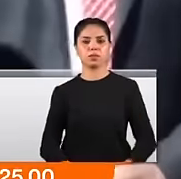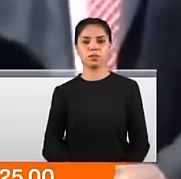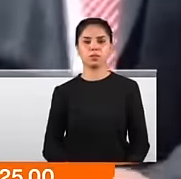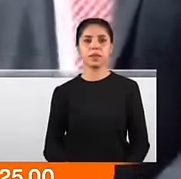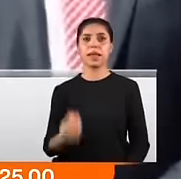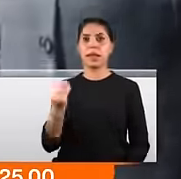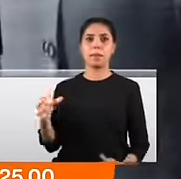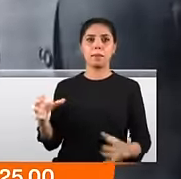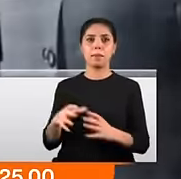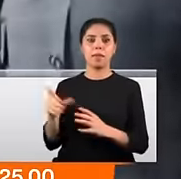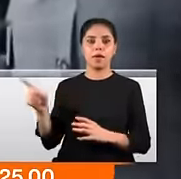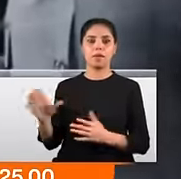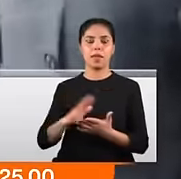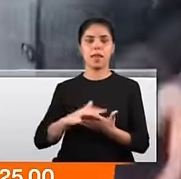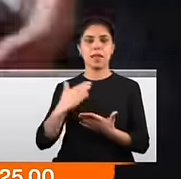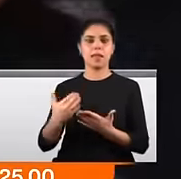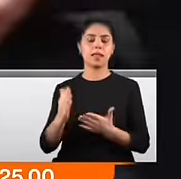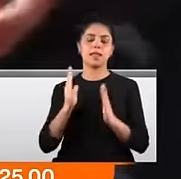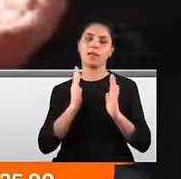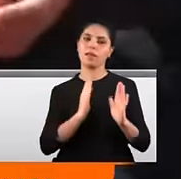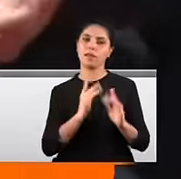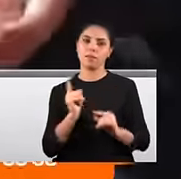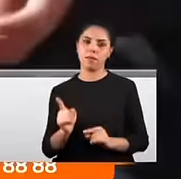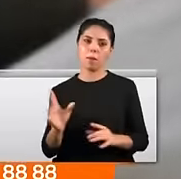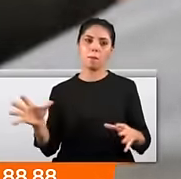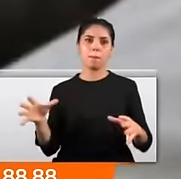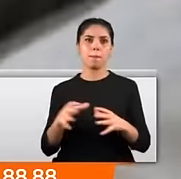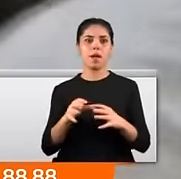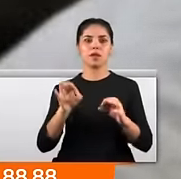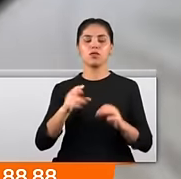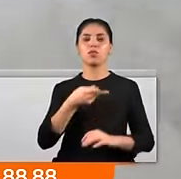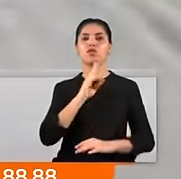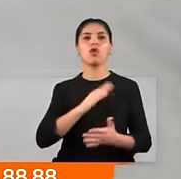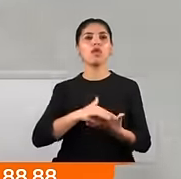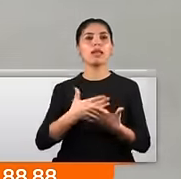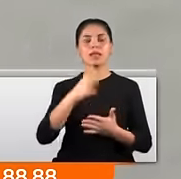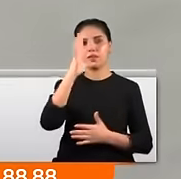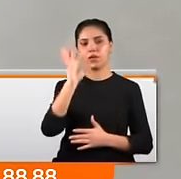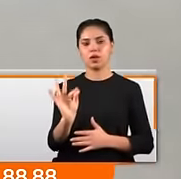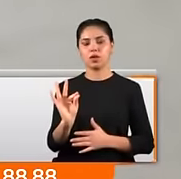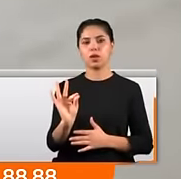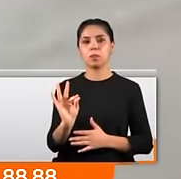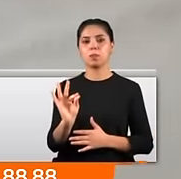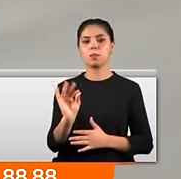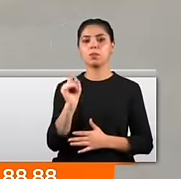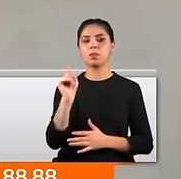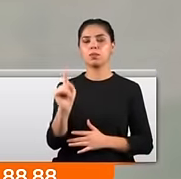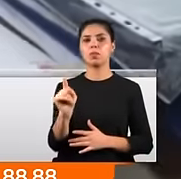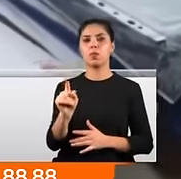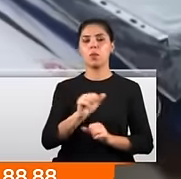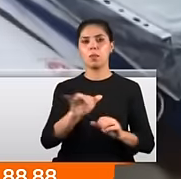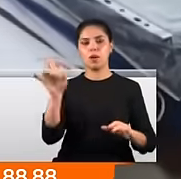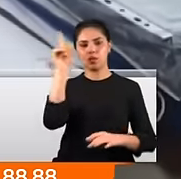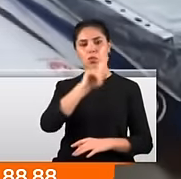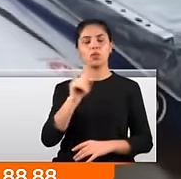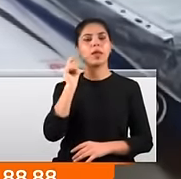İYİ Parti'de yaprak dökümü de tüm hızıyla devam ediyor. Partiyle yollarını ayıran son isim, Şeyh Said'le ilgili yaptığı paylaşım nedeniyle